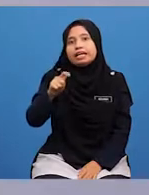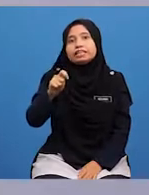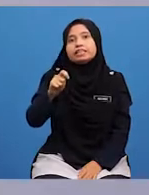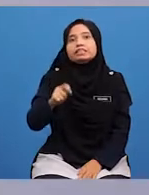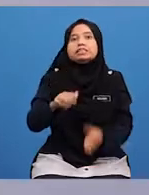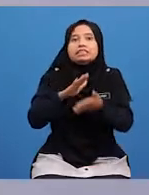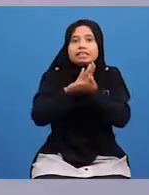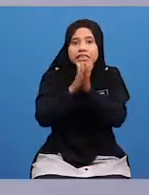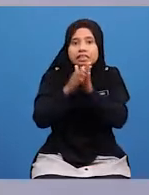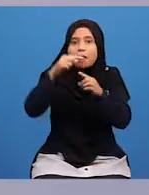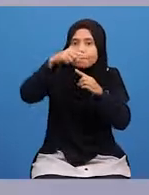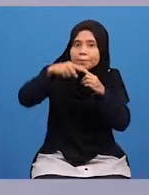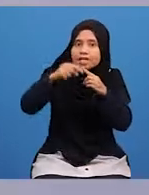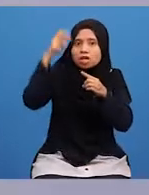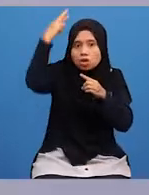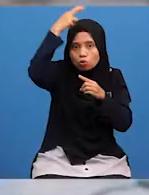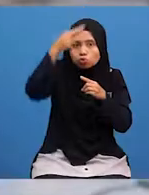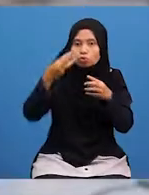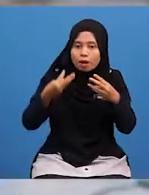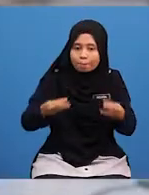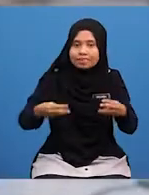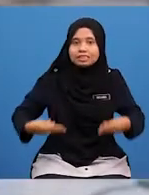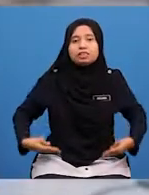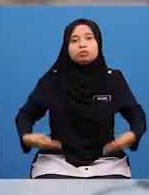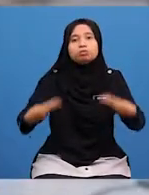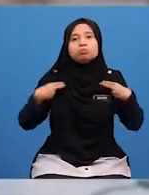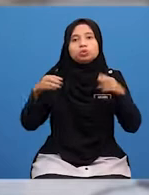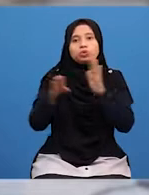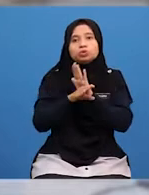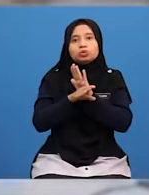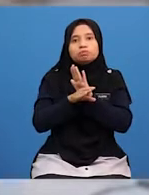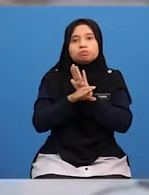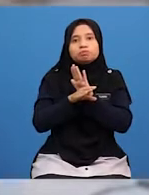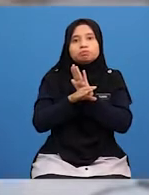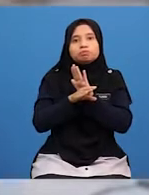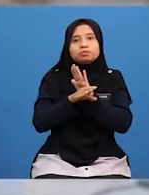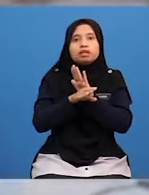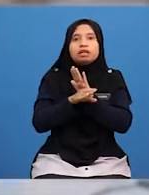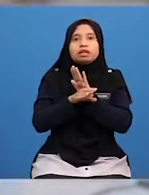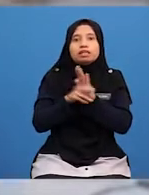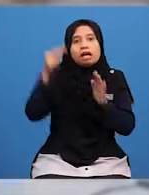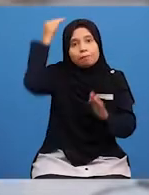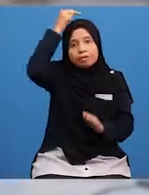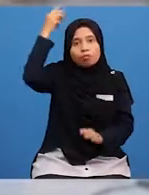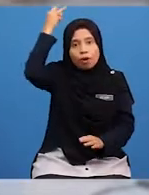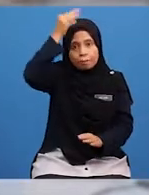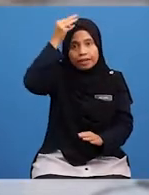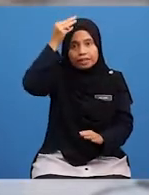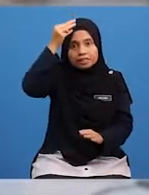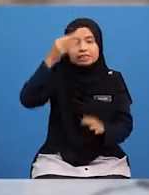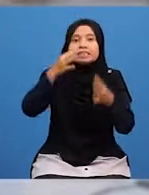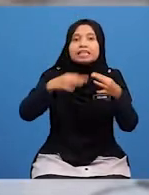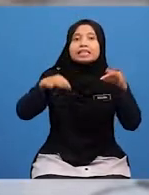ketika seorang rasul masih hidup. Contohnya, mukjizat hissiah Nabi Muhammad ialah